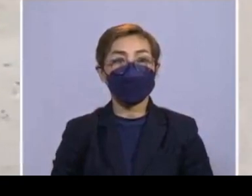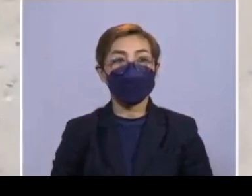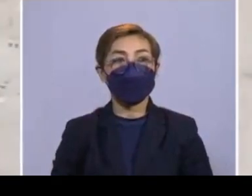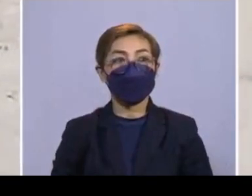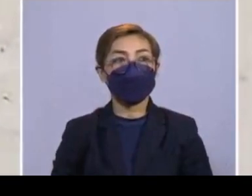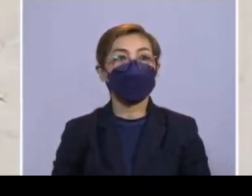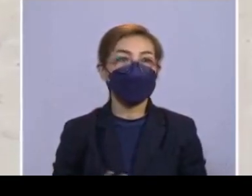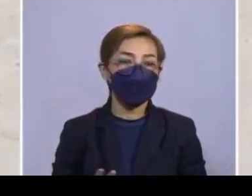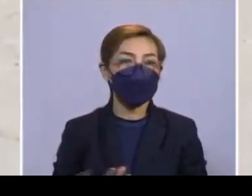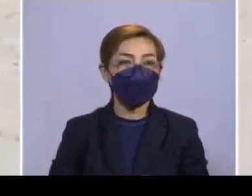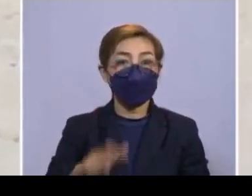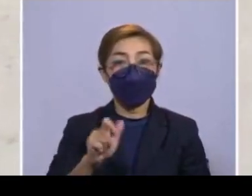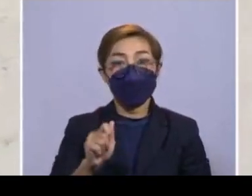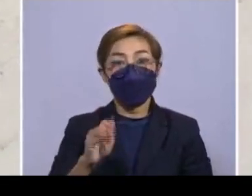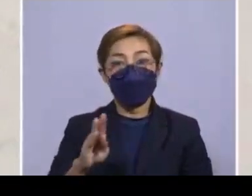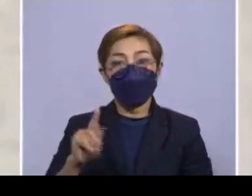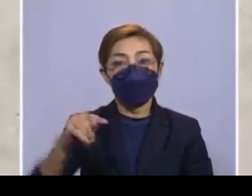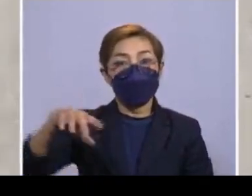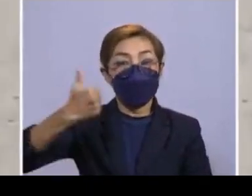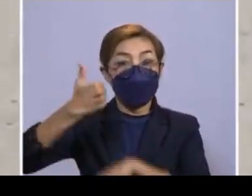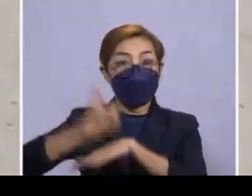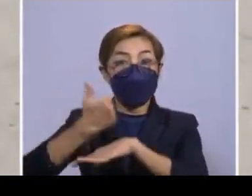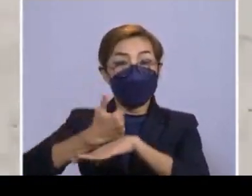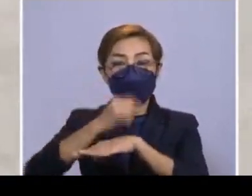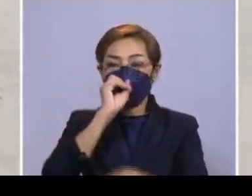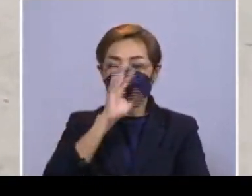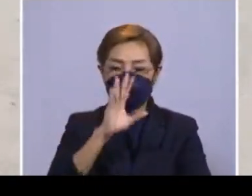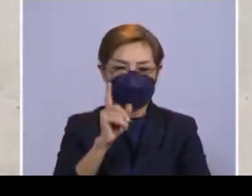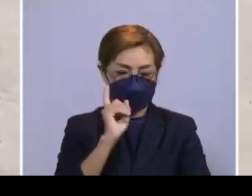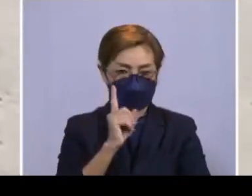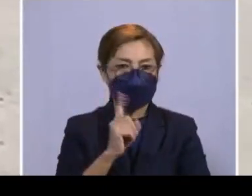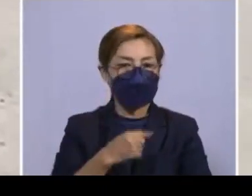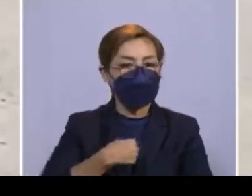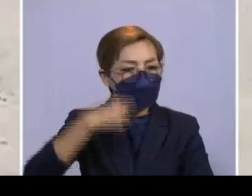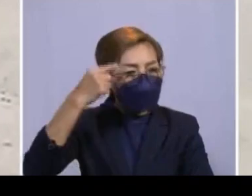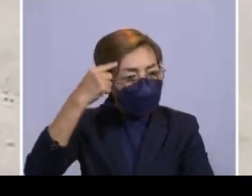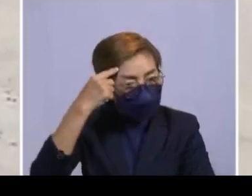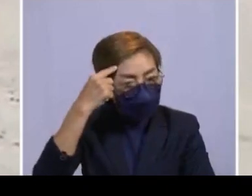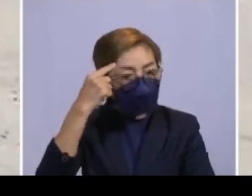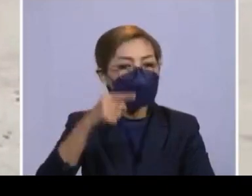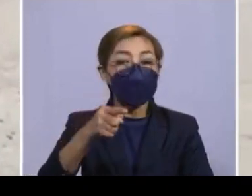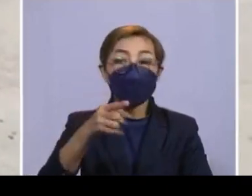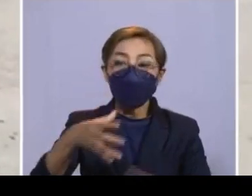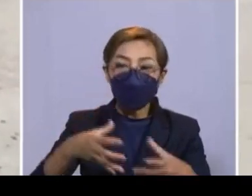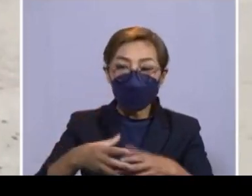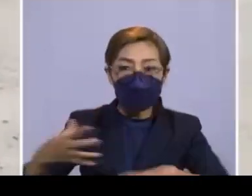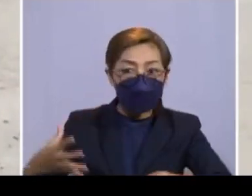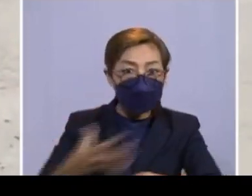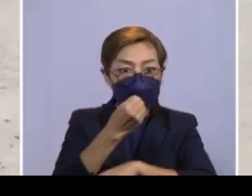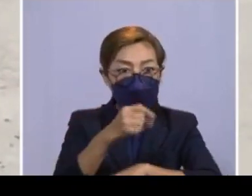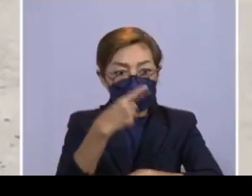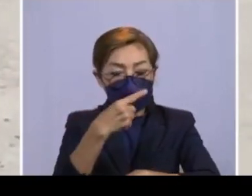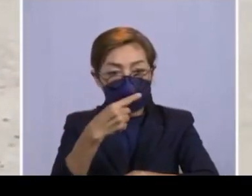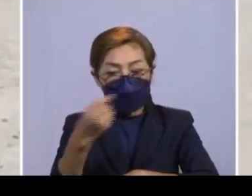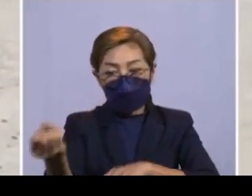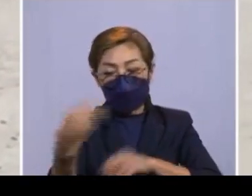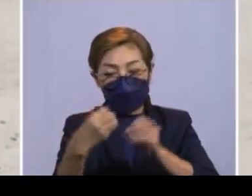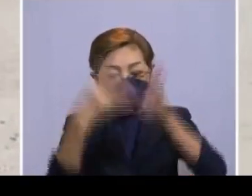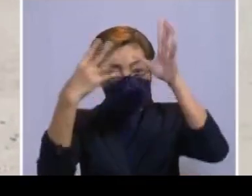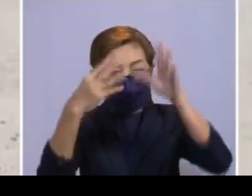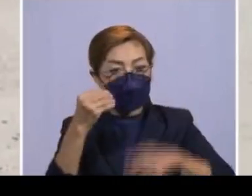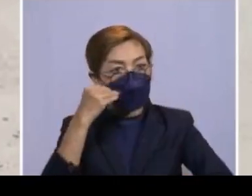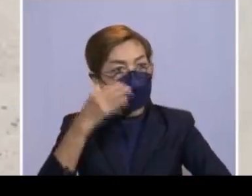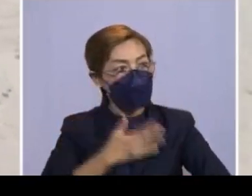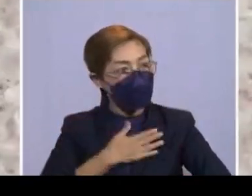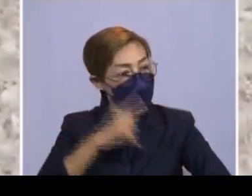คือนายกเทศมนตรีตอนนั้นท่านยังบอกเลยนะคะว่านึกว่าจะเป็นเรื่องเกี่ยวกับการเมืองนะคะ คิดว่ามาหาเรื่องกันหน้า